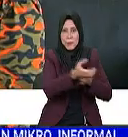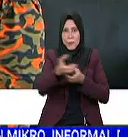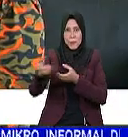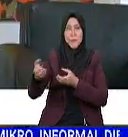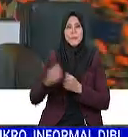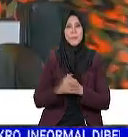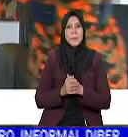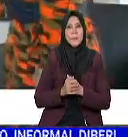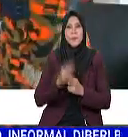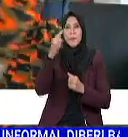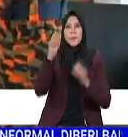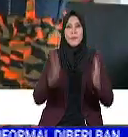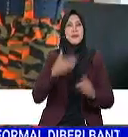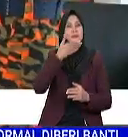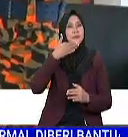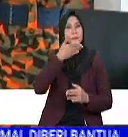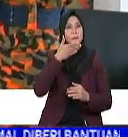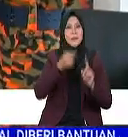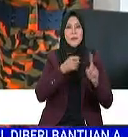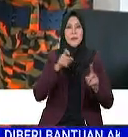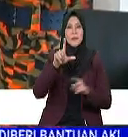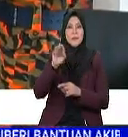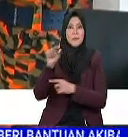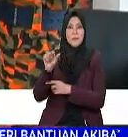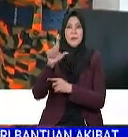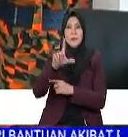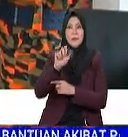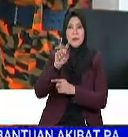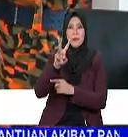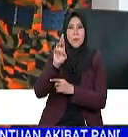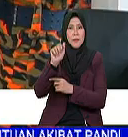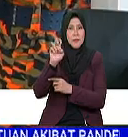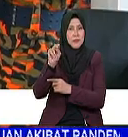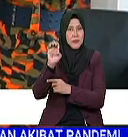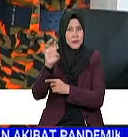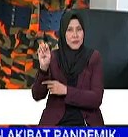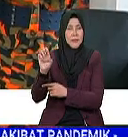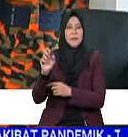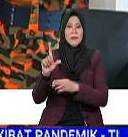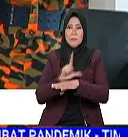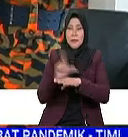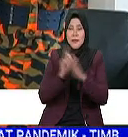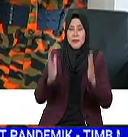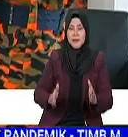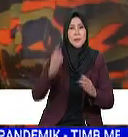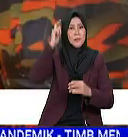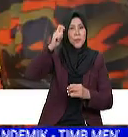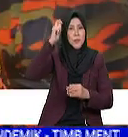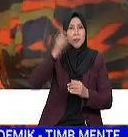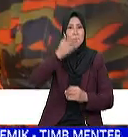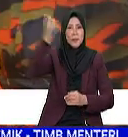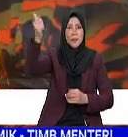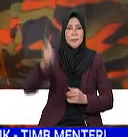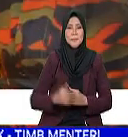mereka lebih bagi pemuda lahan dan dari long semuanya itu Lawrence lawai dianugerahkan sebagai pelatih teori terbaik